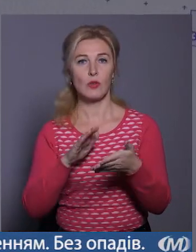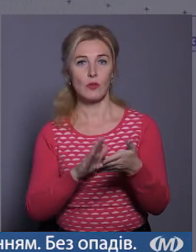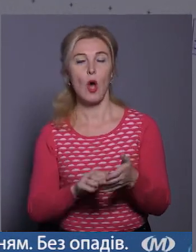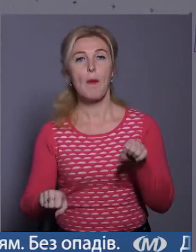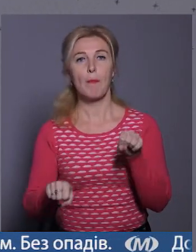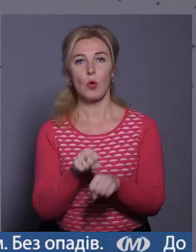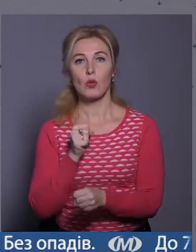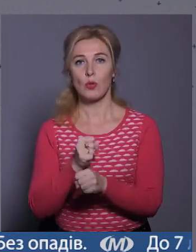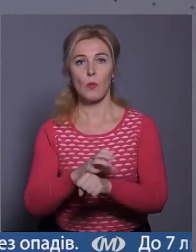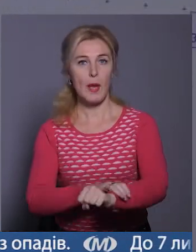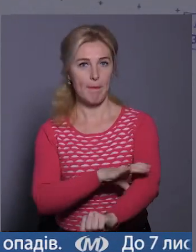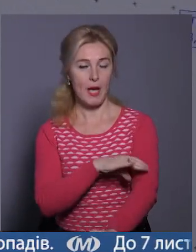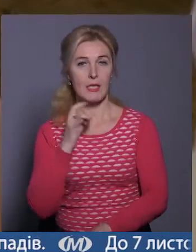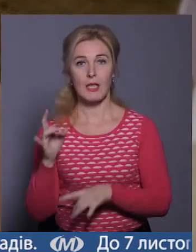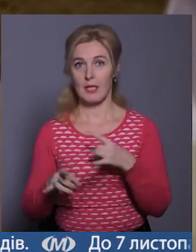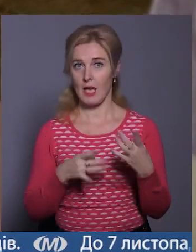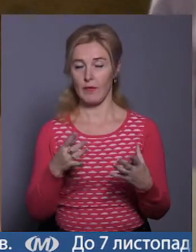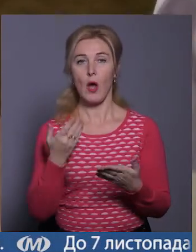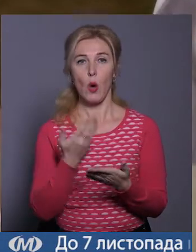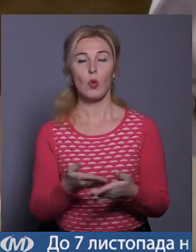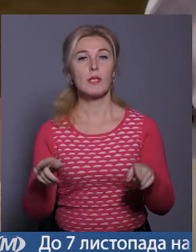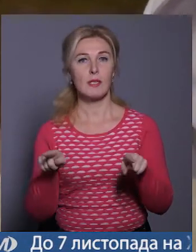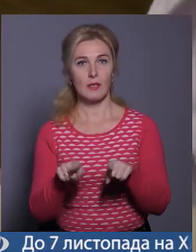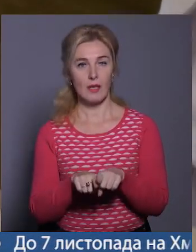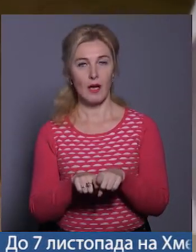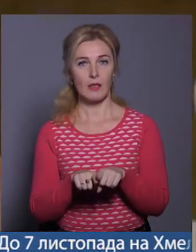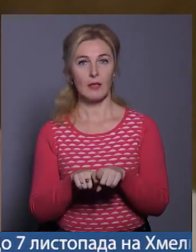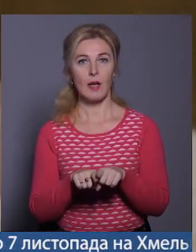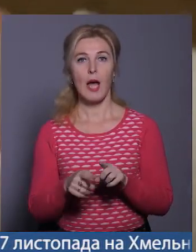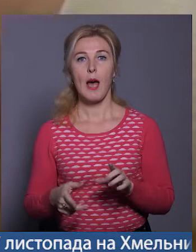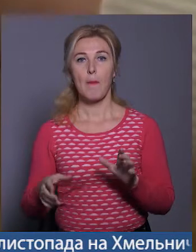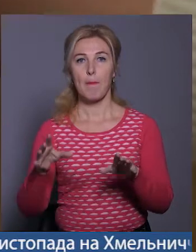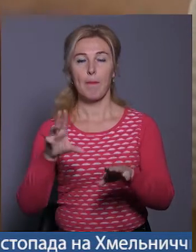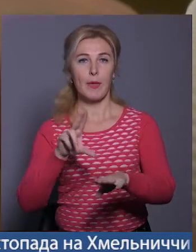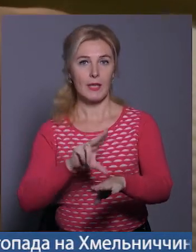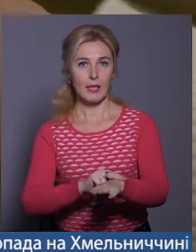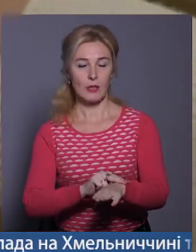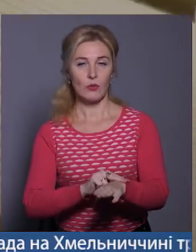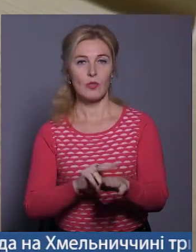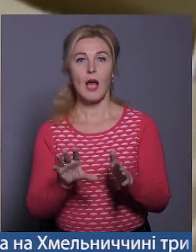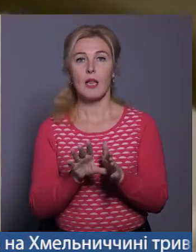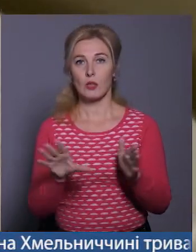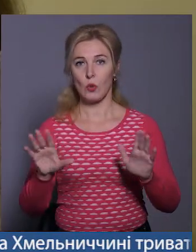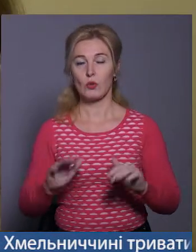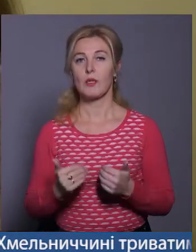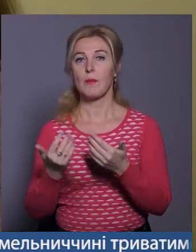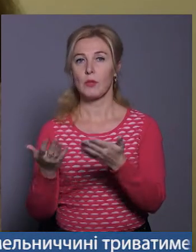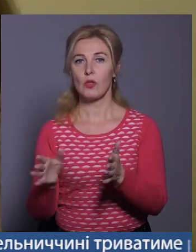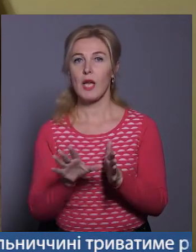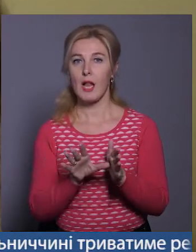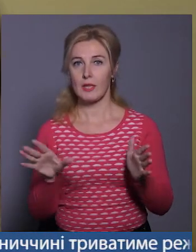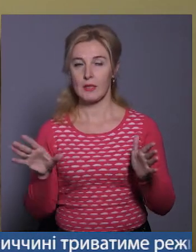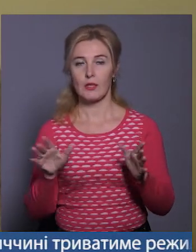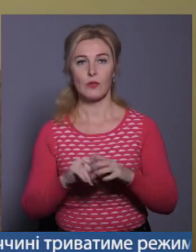порушення в роботі м'язів і нервів. З таким чином приєднуються електроди, подається електричний